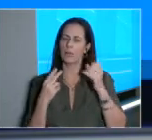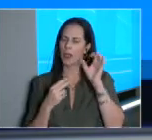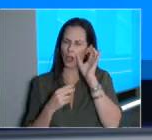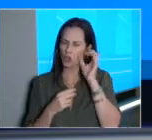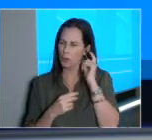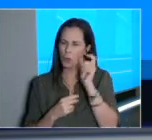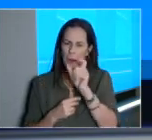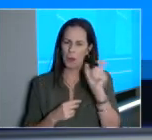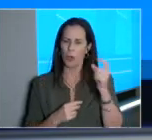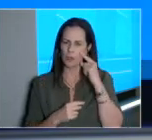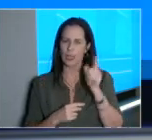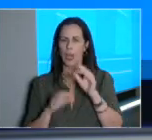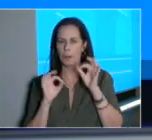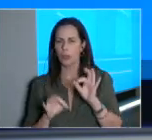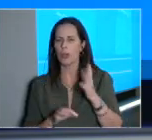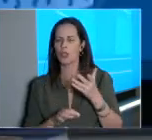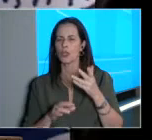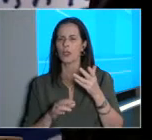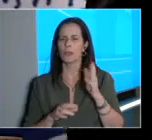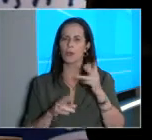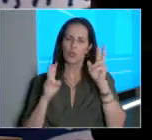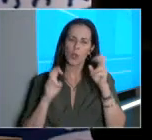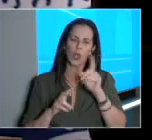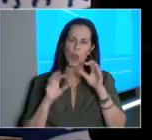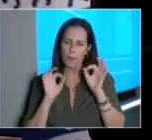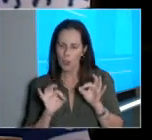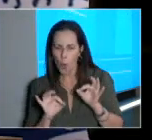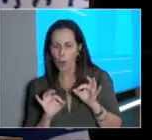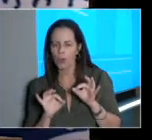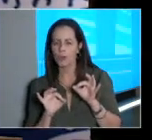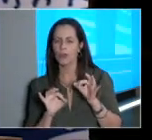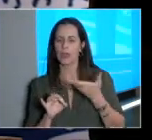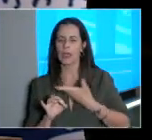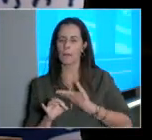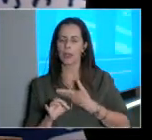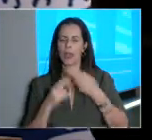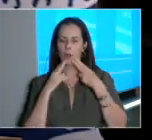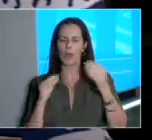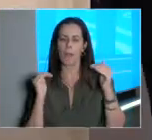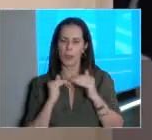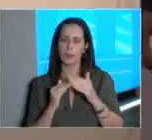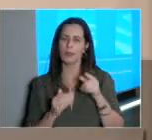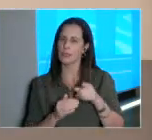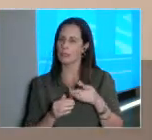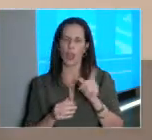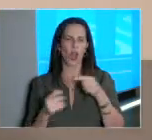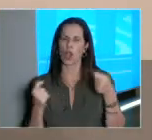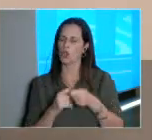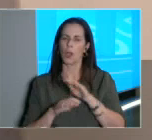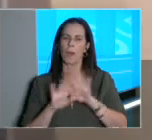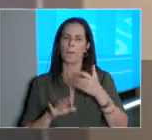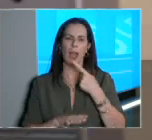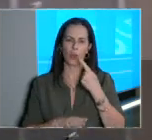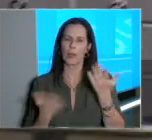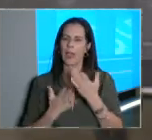טוב למילים, רואים שזה לא בדיוק מה שצוטט, ומה שצוטט לא בדיוק קיבל את התגובה המתאימה, כלומר זה בכלל לא קשור מה